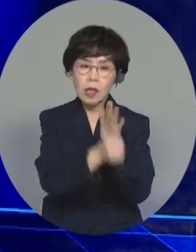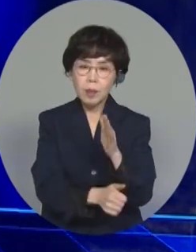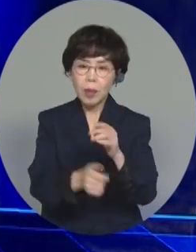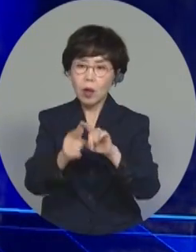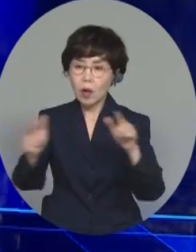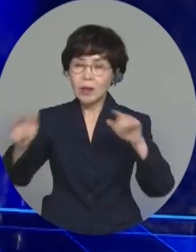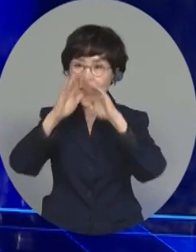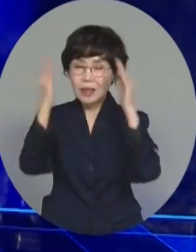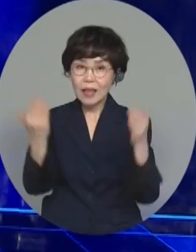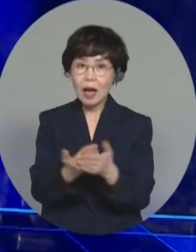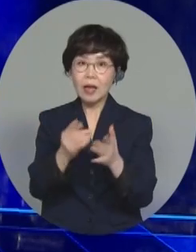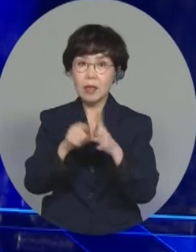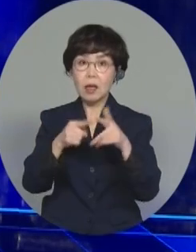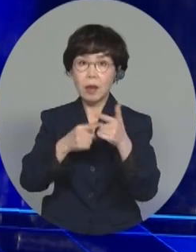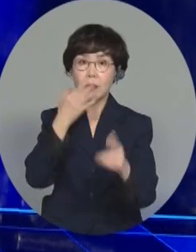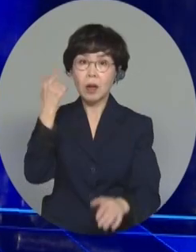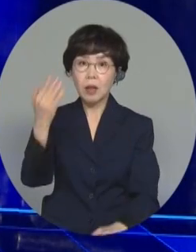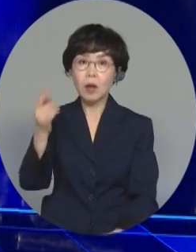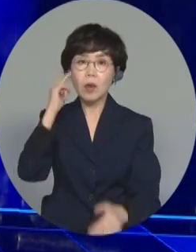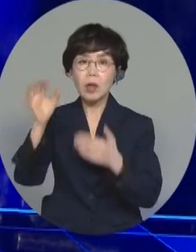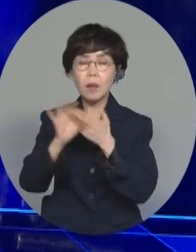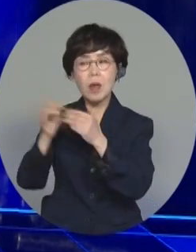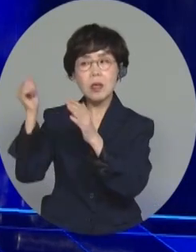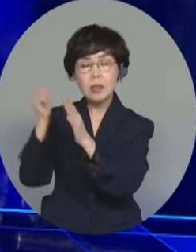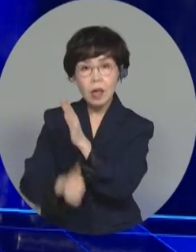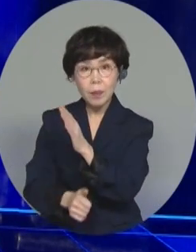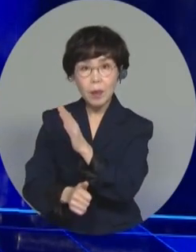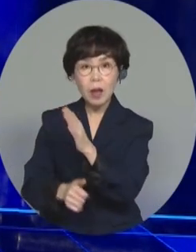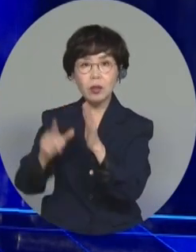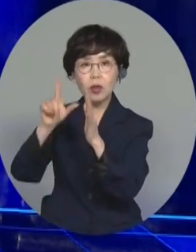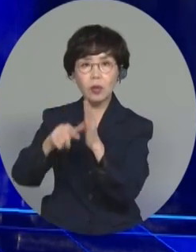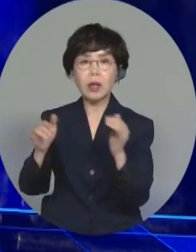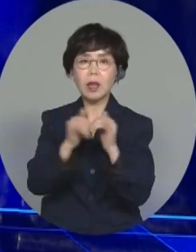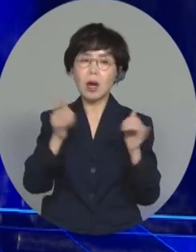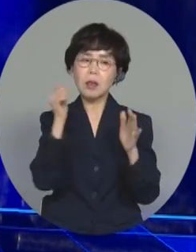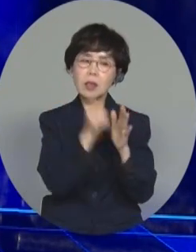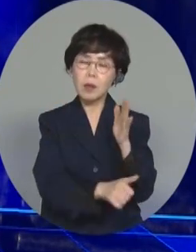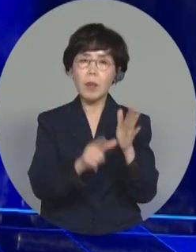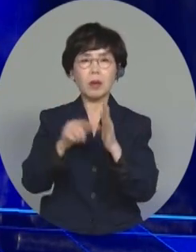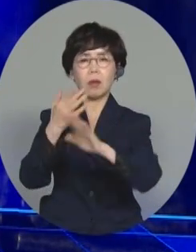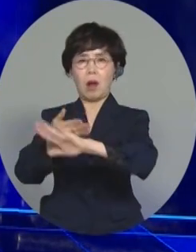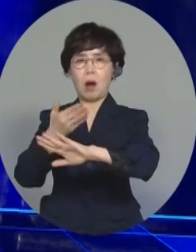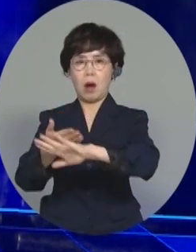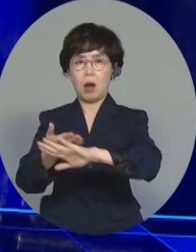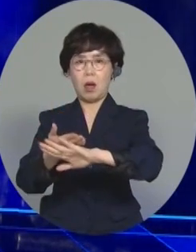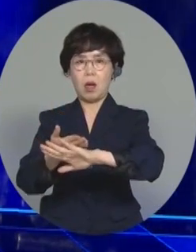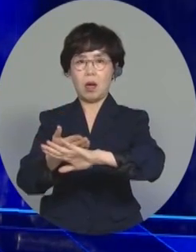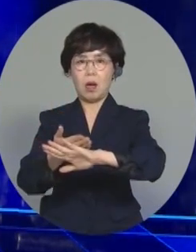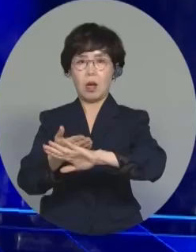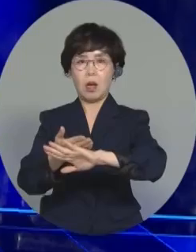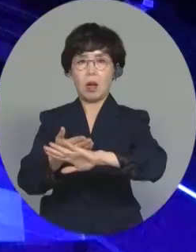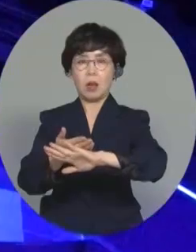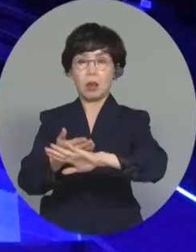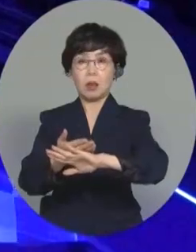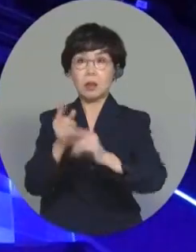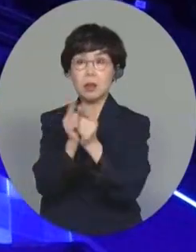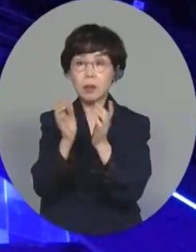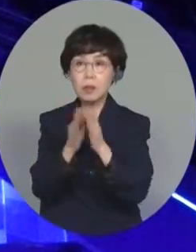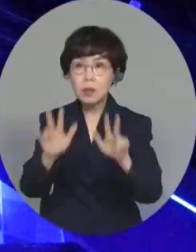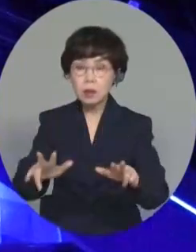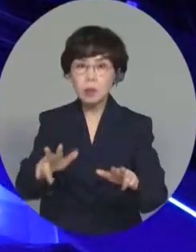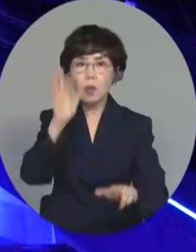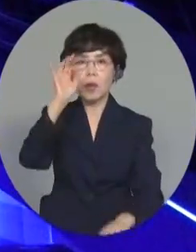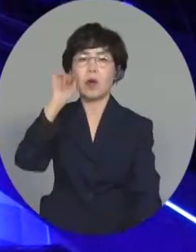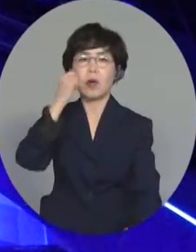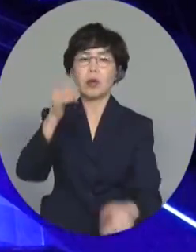정확하게 무엇인지 이해할 수 있을까요? 왜냐하면 이런 실패 모드는요, 인간이 실패할 때는 달리 직관적인 방식으로 일어나지 않기 때문입니다.